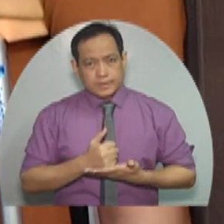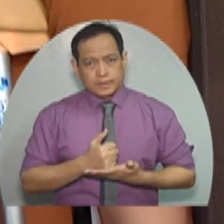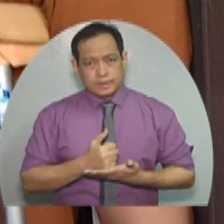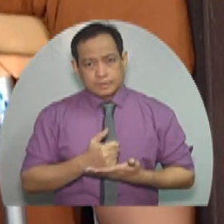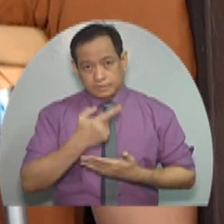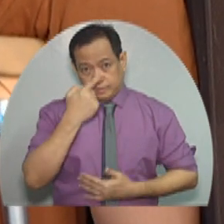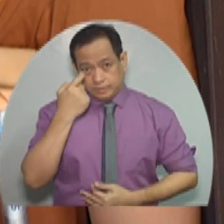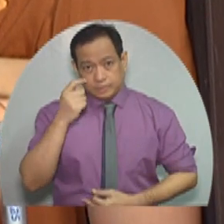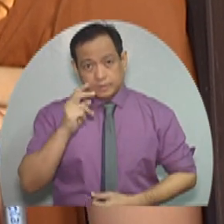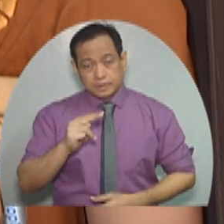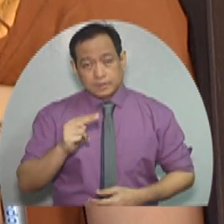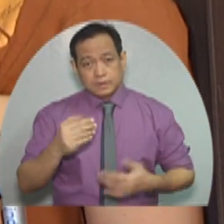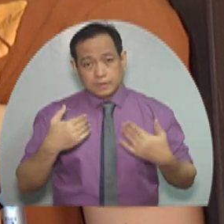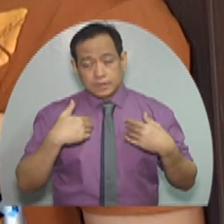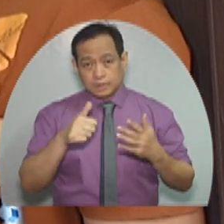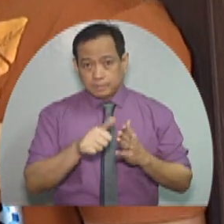ng tulong po at